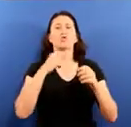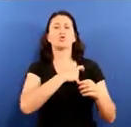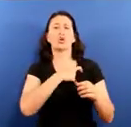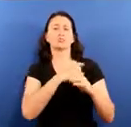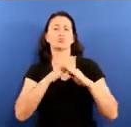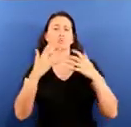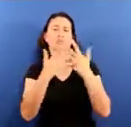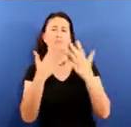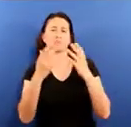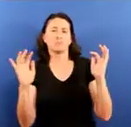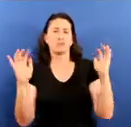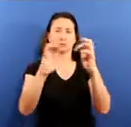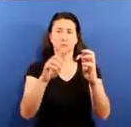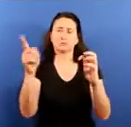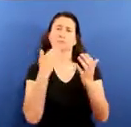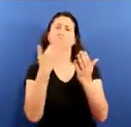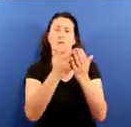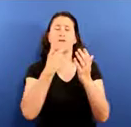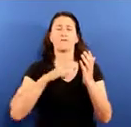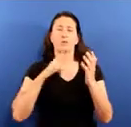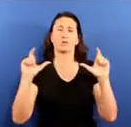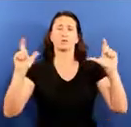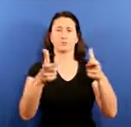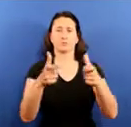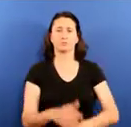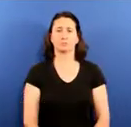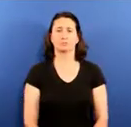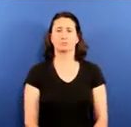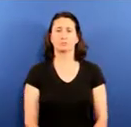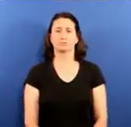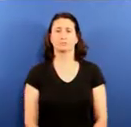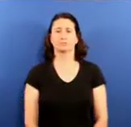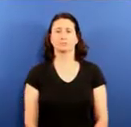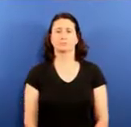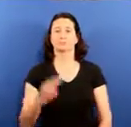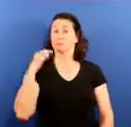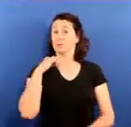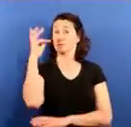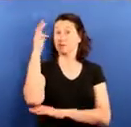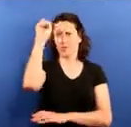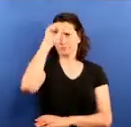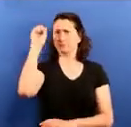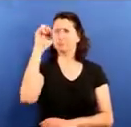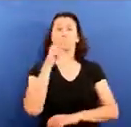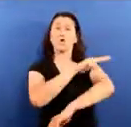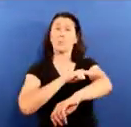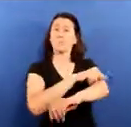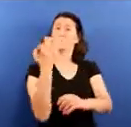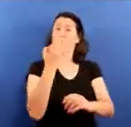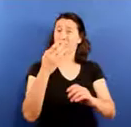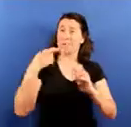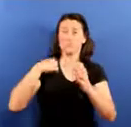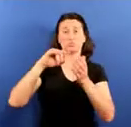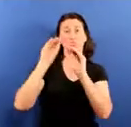egin dira eta 2009tik hasita neurriak hartu dira bai barruan zein kanpoan. Aldun Nagusia jakinarazi du halaber